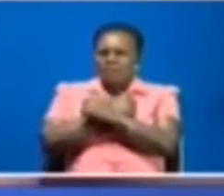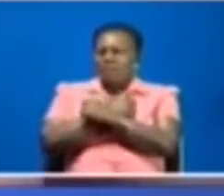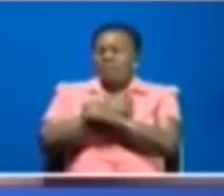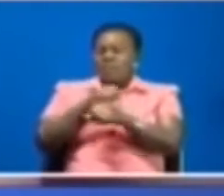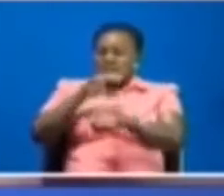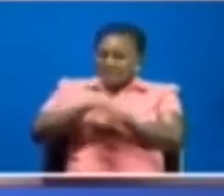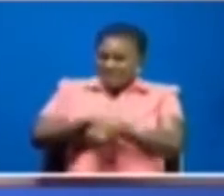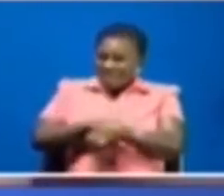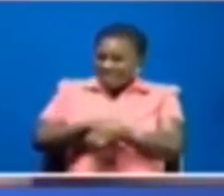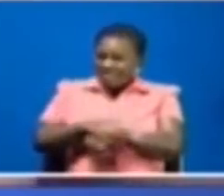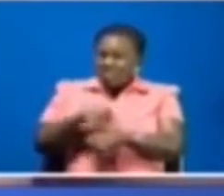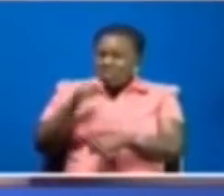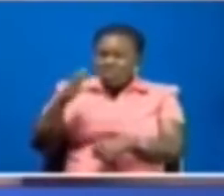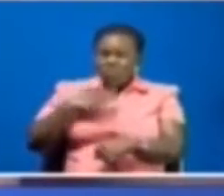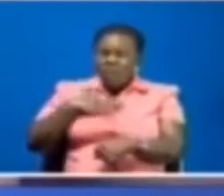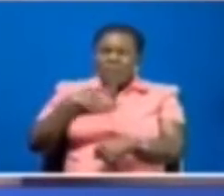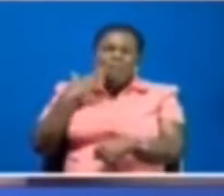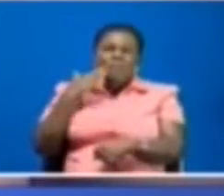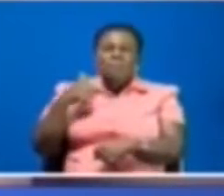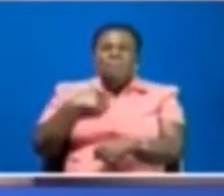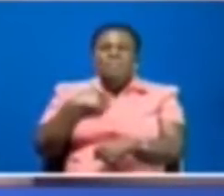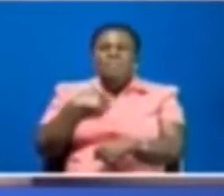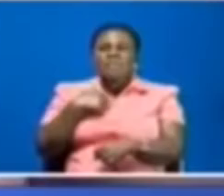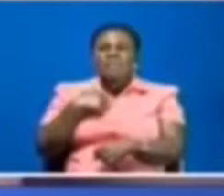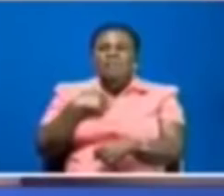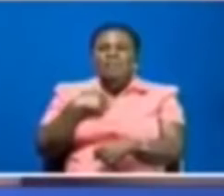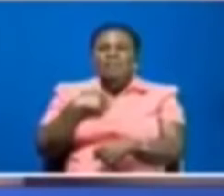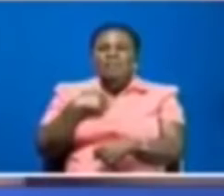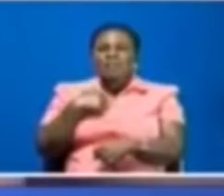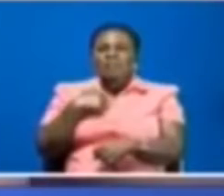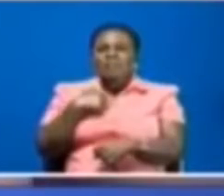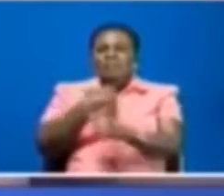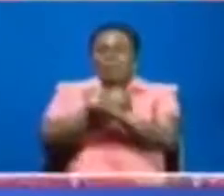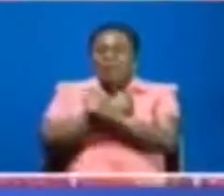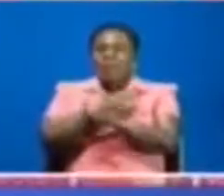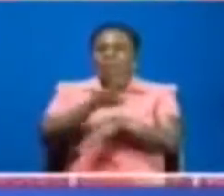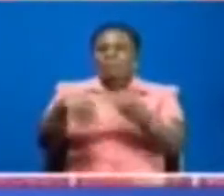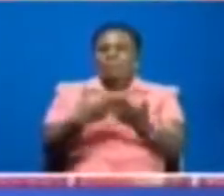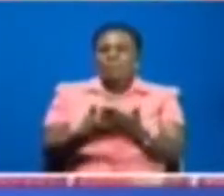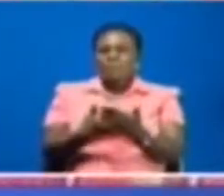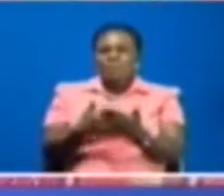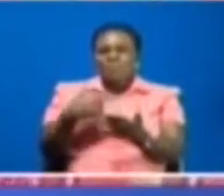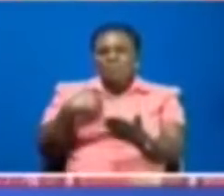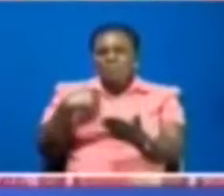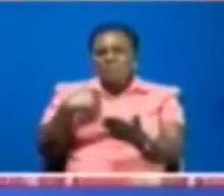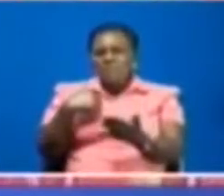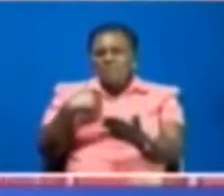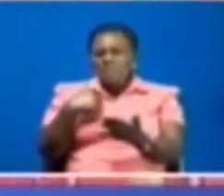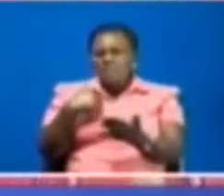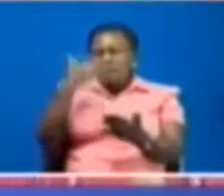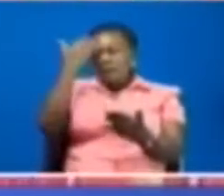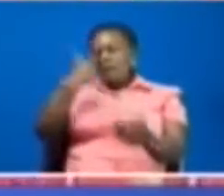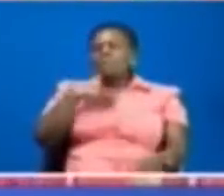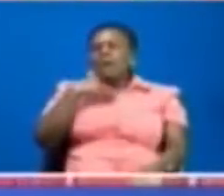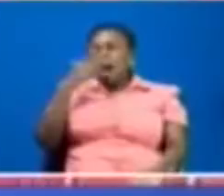ipatikane kwa mama Sharon mama yangu, I will just, nitawapenda tu wote. Kwa sababu mimi nilikuwa nimekufa na sijui kama walinitoa